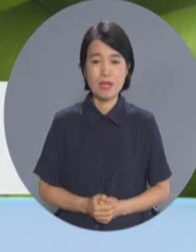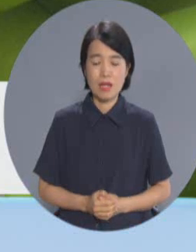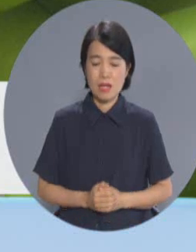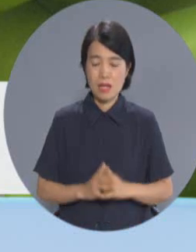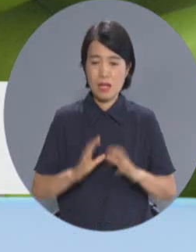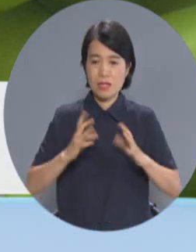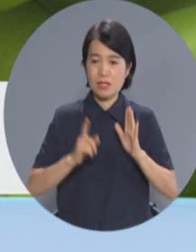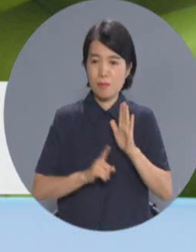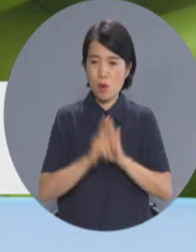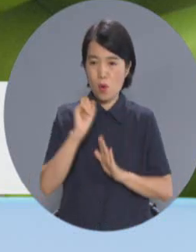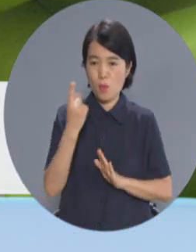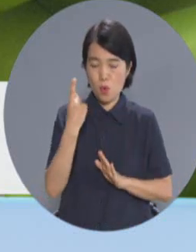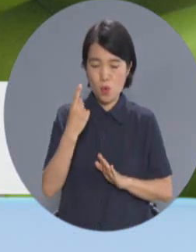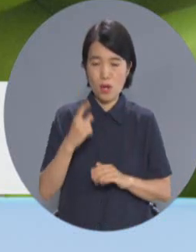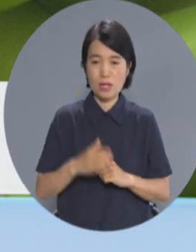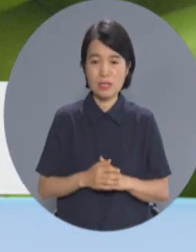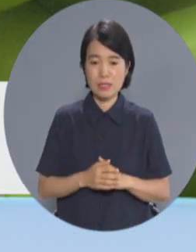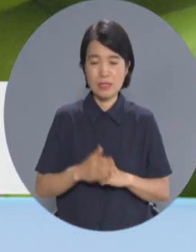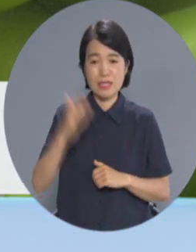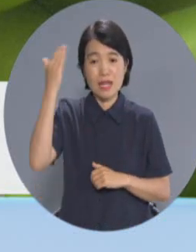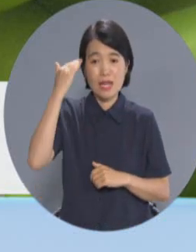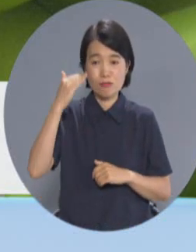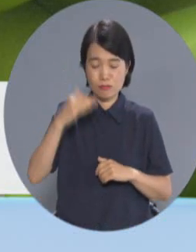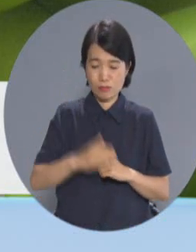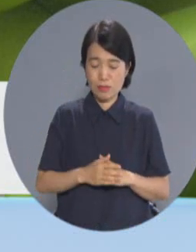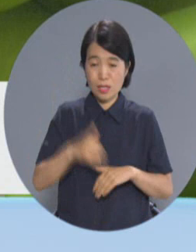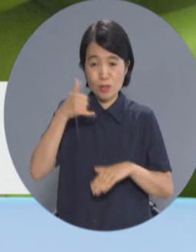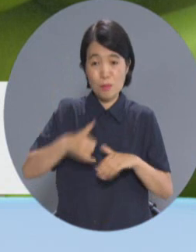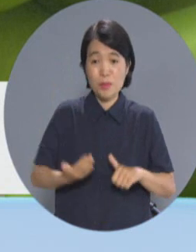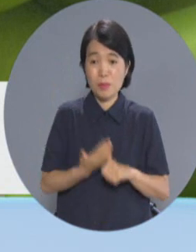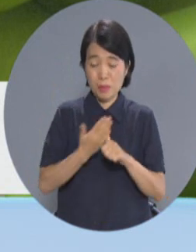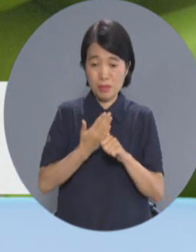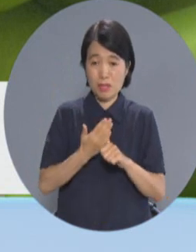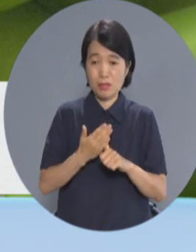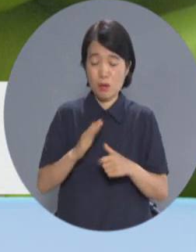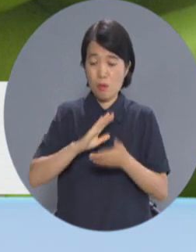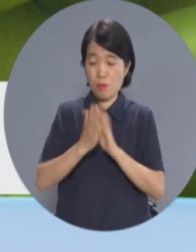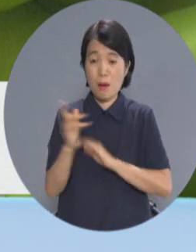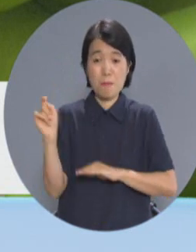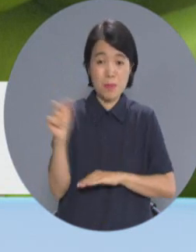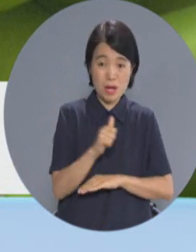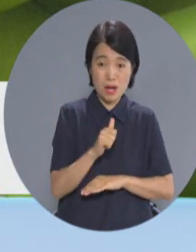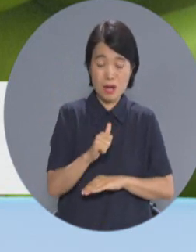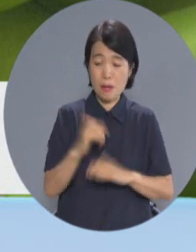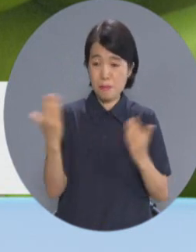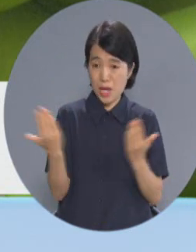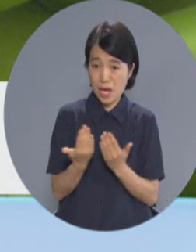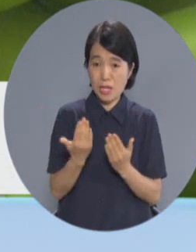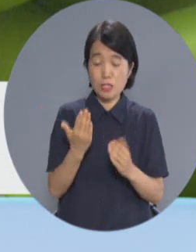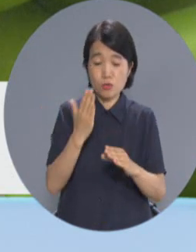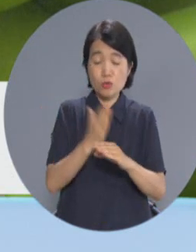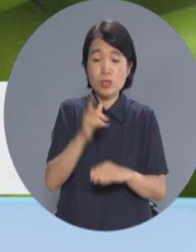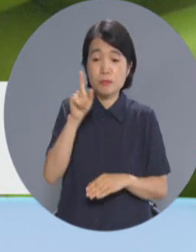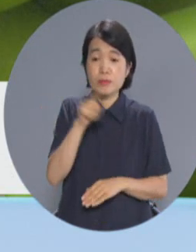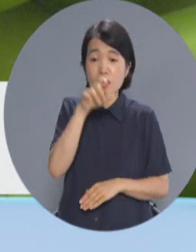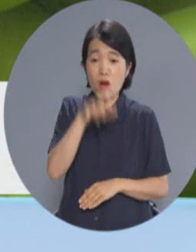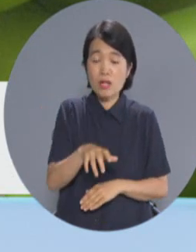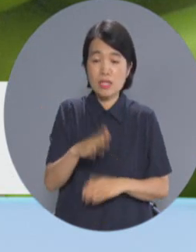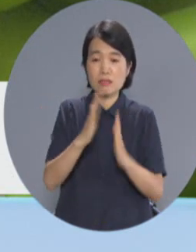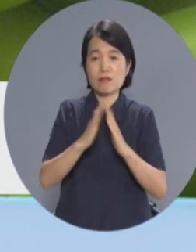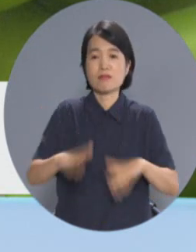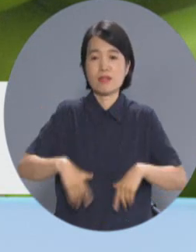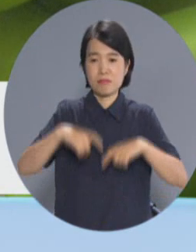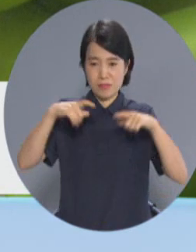지구온난화로 우리나라 작물 재배 지도 또한 빠르게 바뀌고 있는데요. 이러한 기후변화에 대응하는 중심지로 전남이 떠오르고